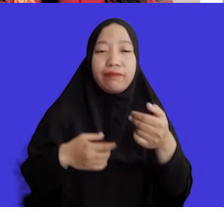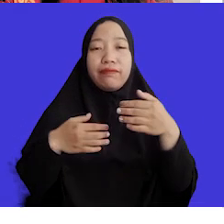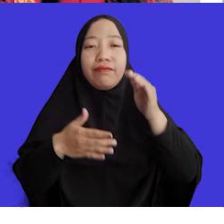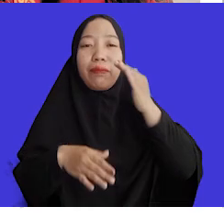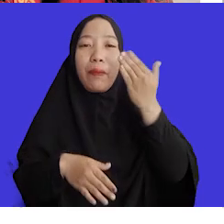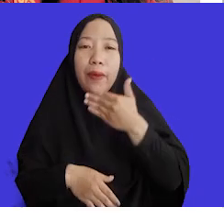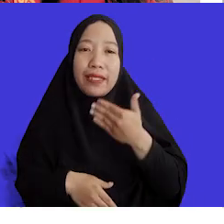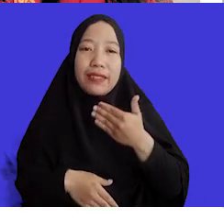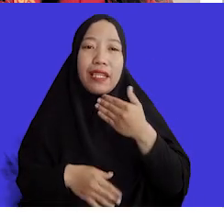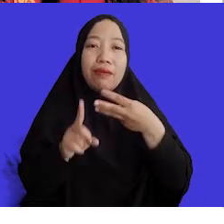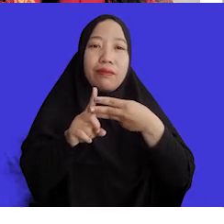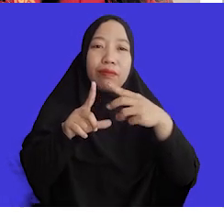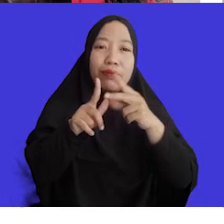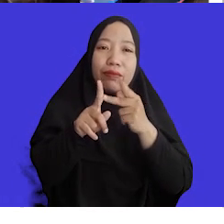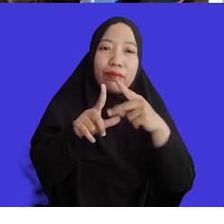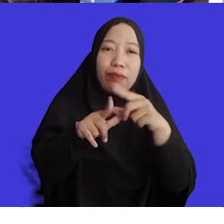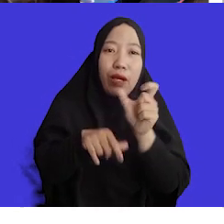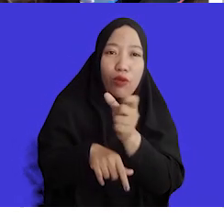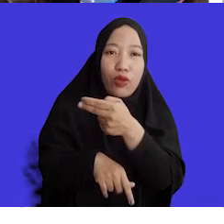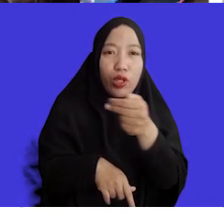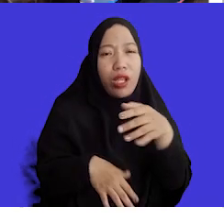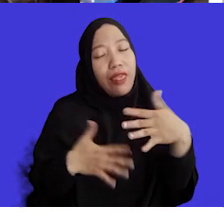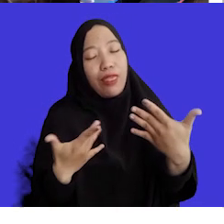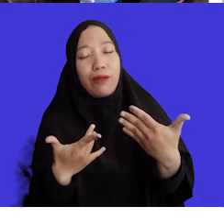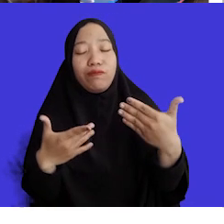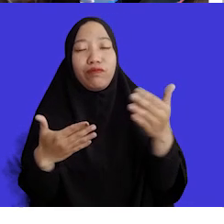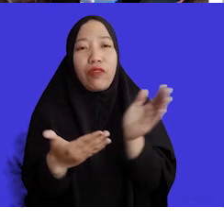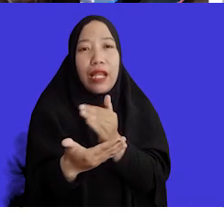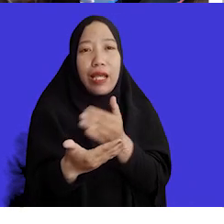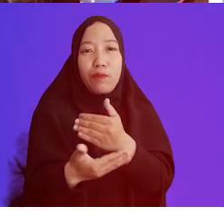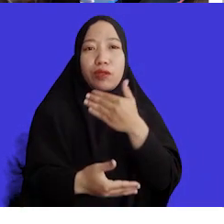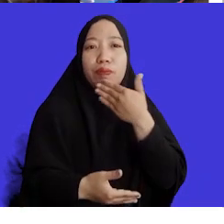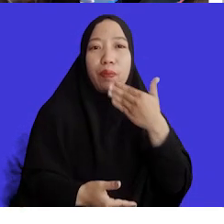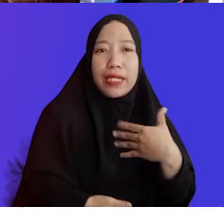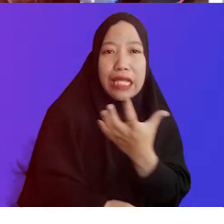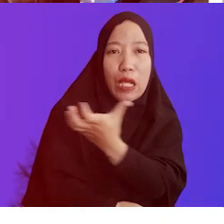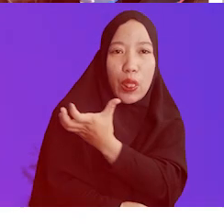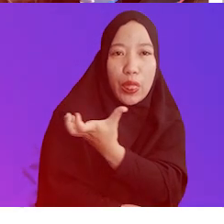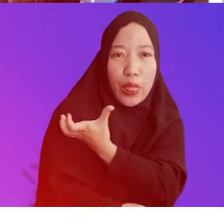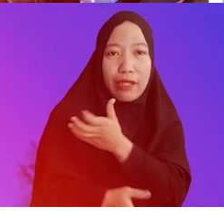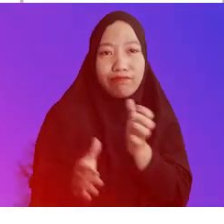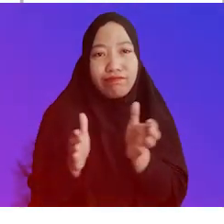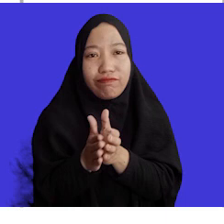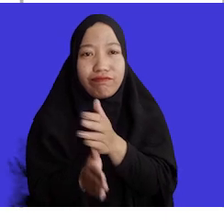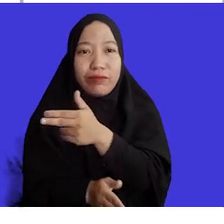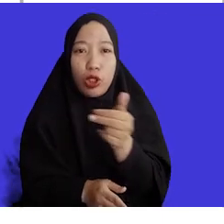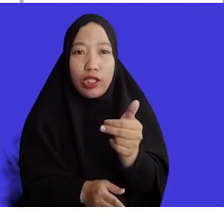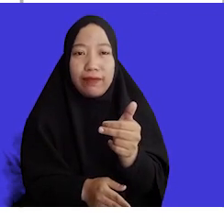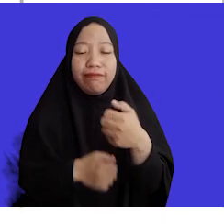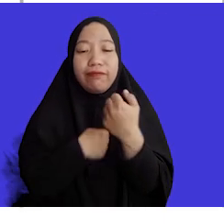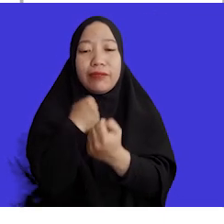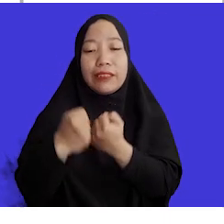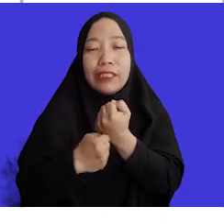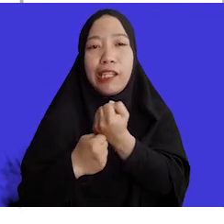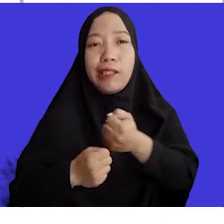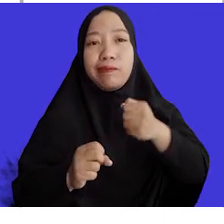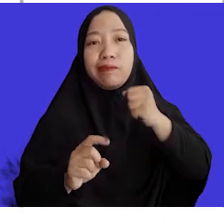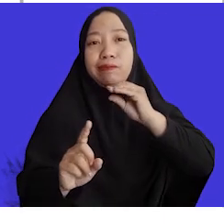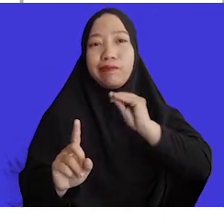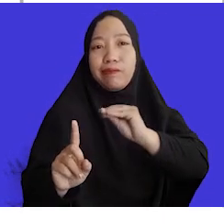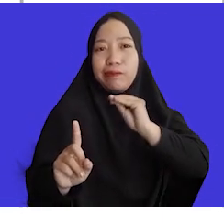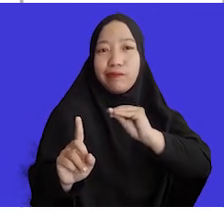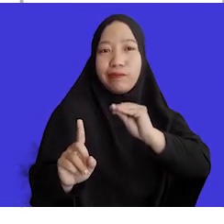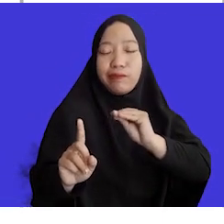Bahasa Bahau Bahasa Indonesia, serta Kamus Pelajar Bahasa Kutai Bahasa Indonesia. Kegiatan pembinaan